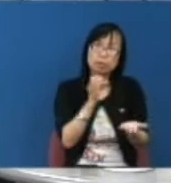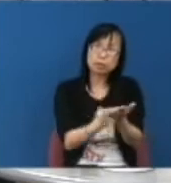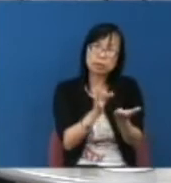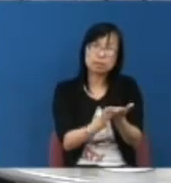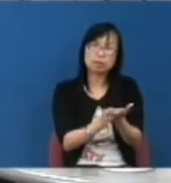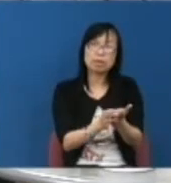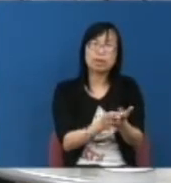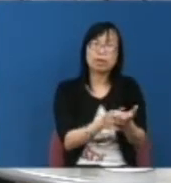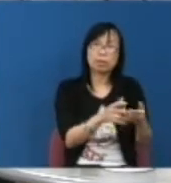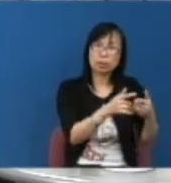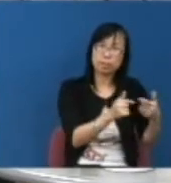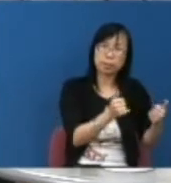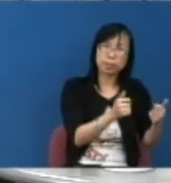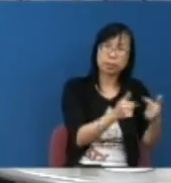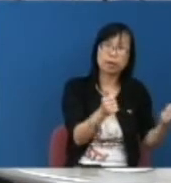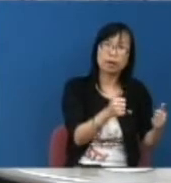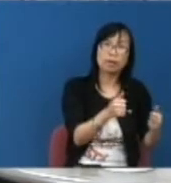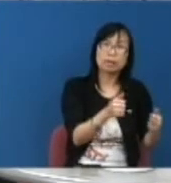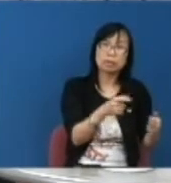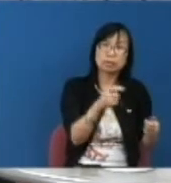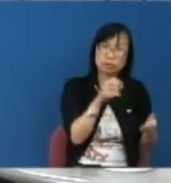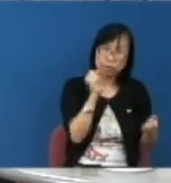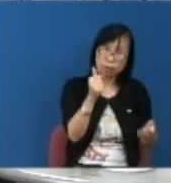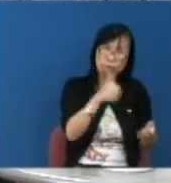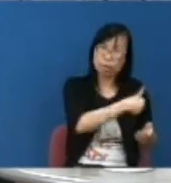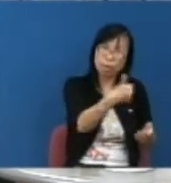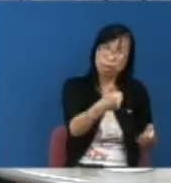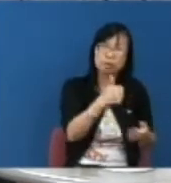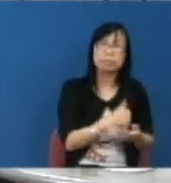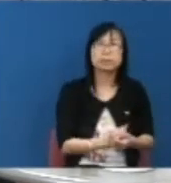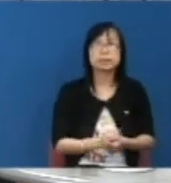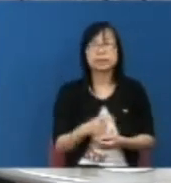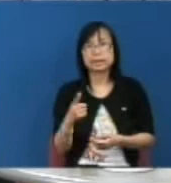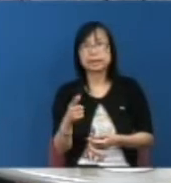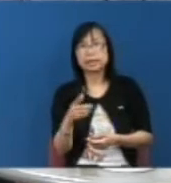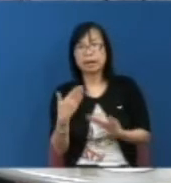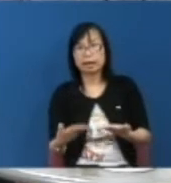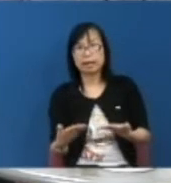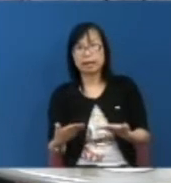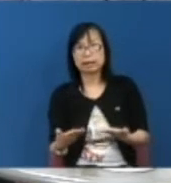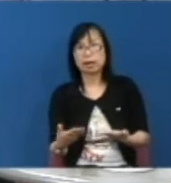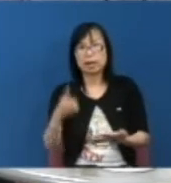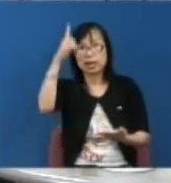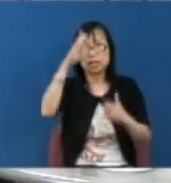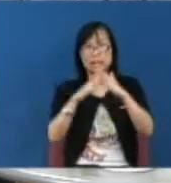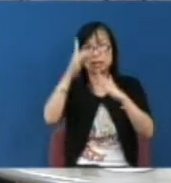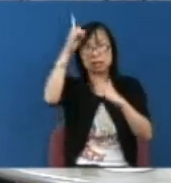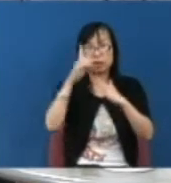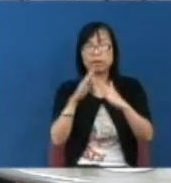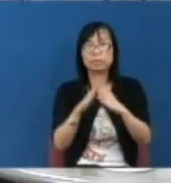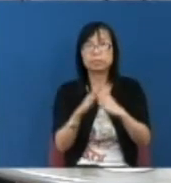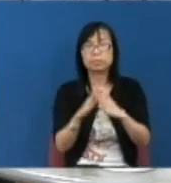調放去令到佢嗰個工作可以更加順利。 其實咧而家天台咧好多